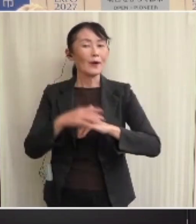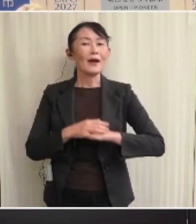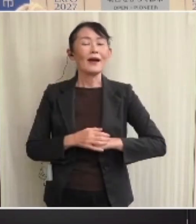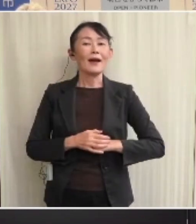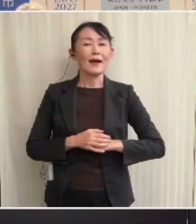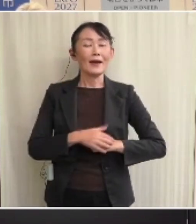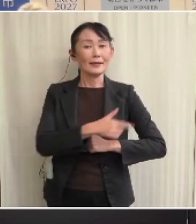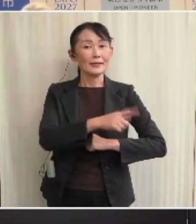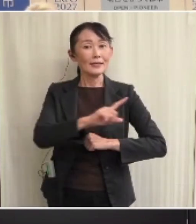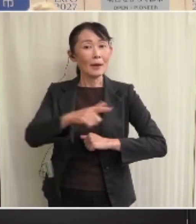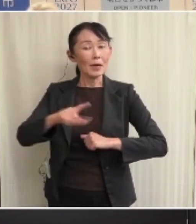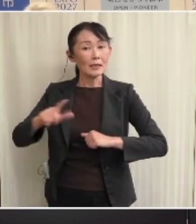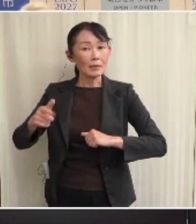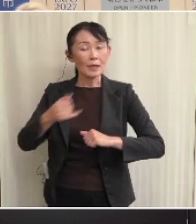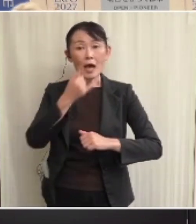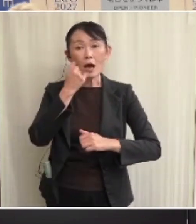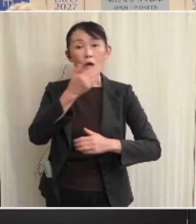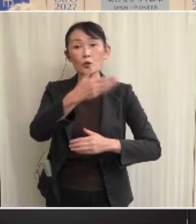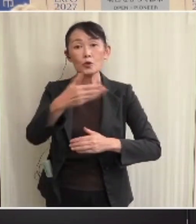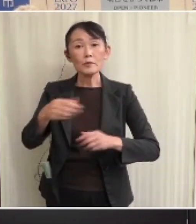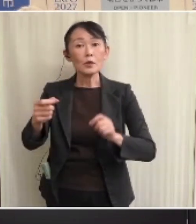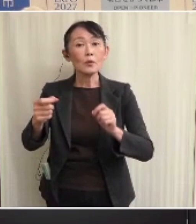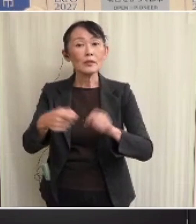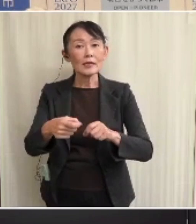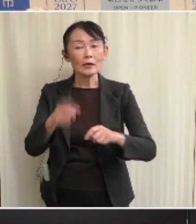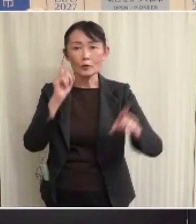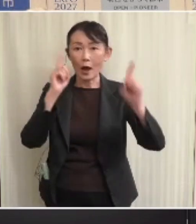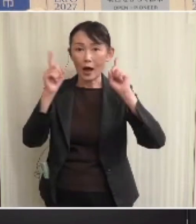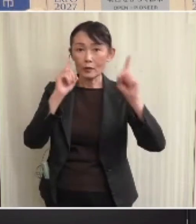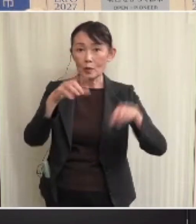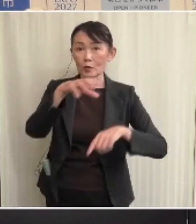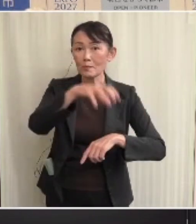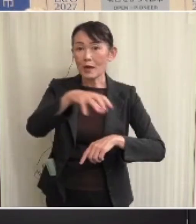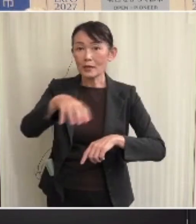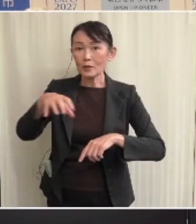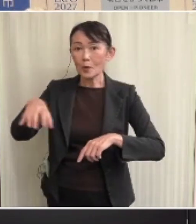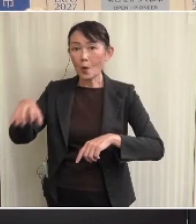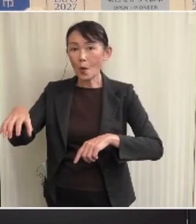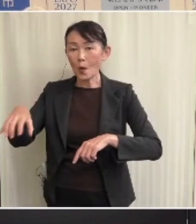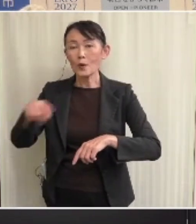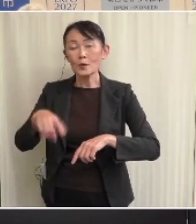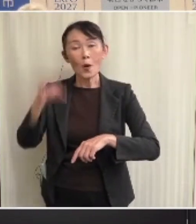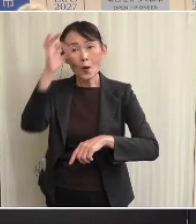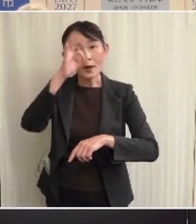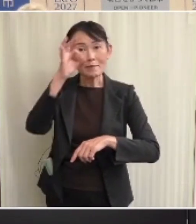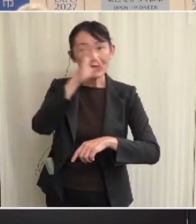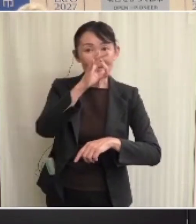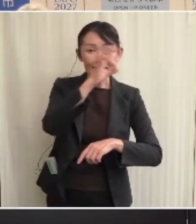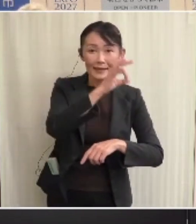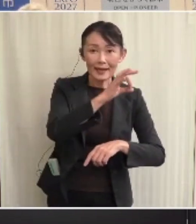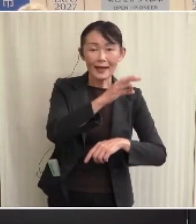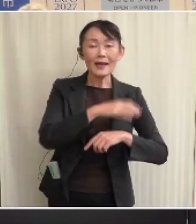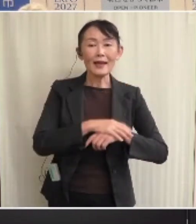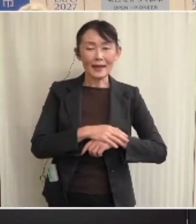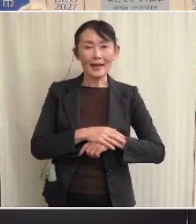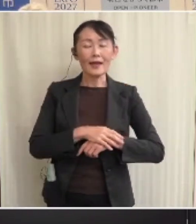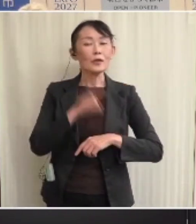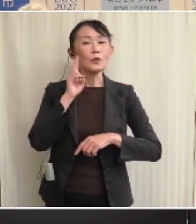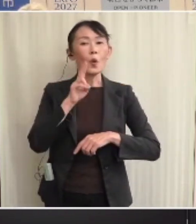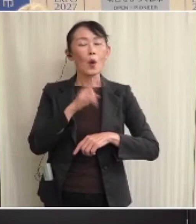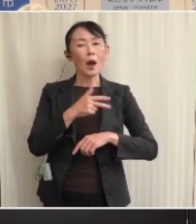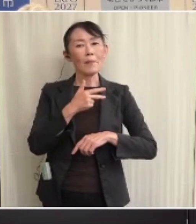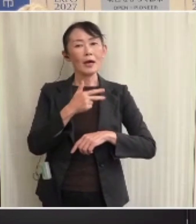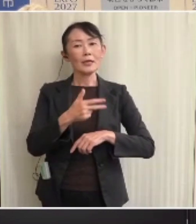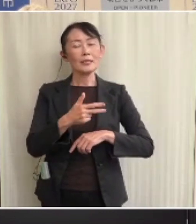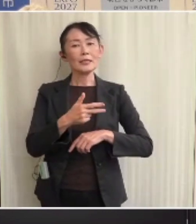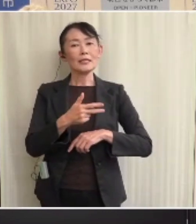様々なウォーターフロント臨海部とかですね、素敵なところありますので、そういったところを見ていただいて、横浜